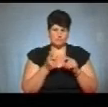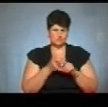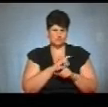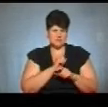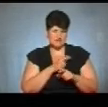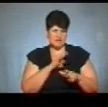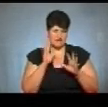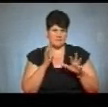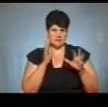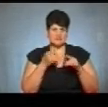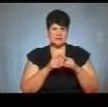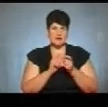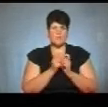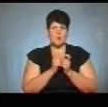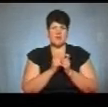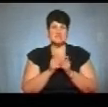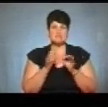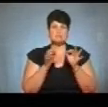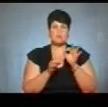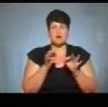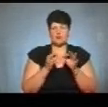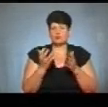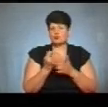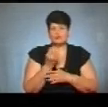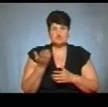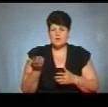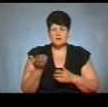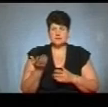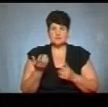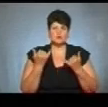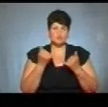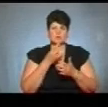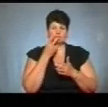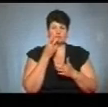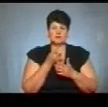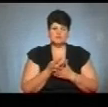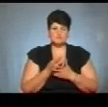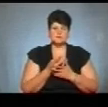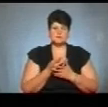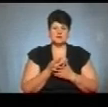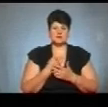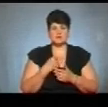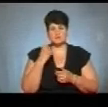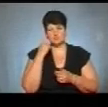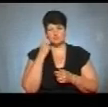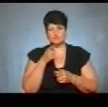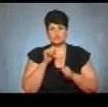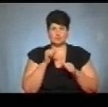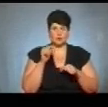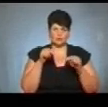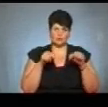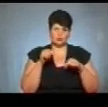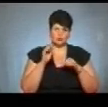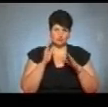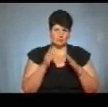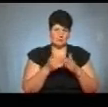це боротьба з природою виходить. Сьогодні подивимося, бо я так думаю, що може дощик підійде і